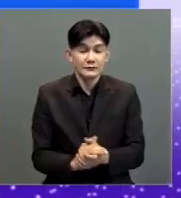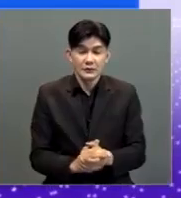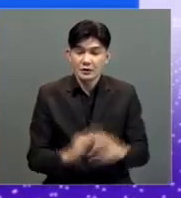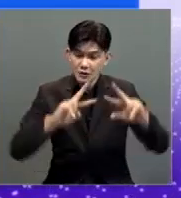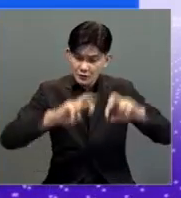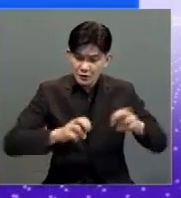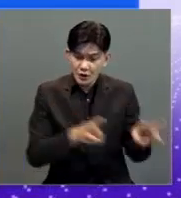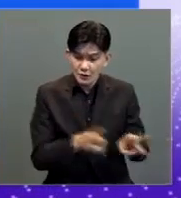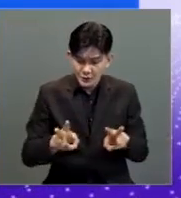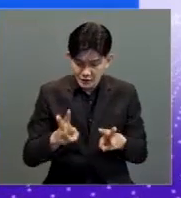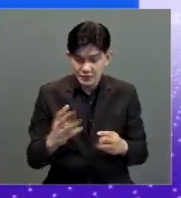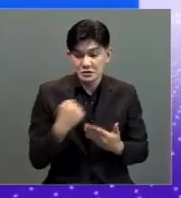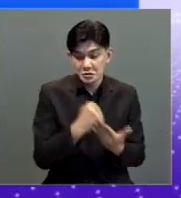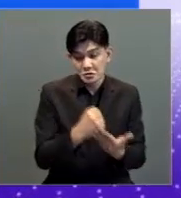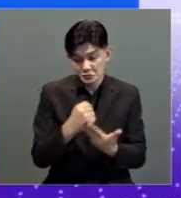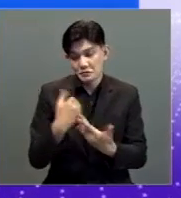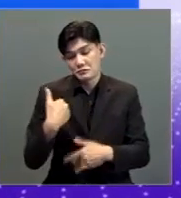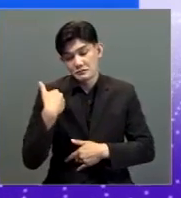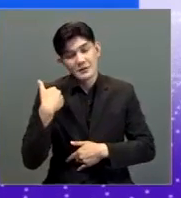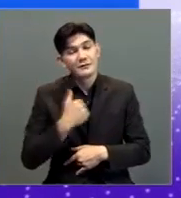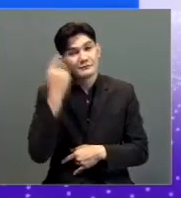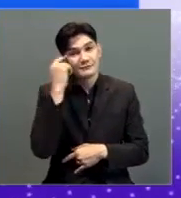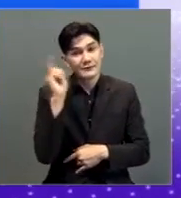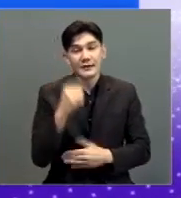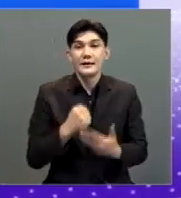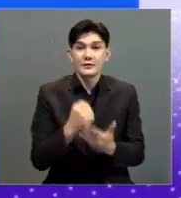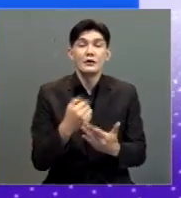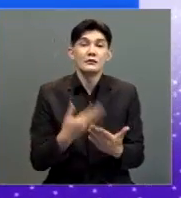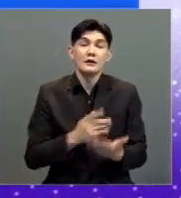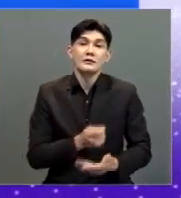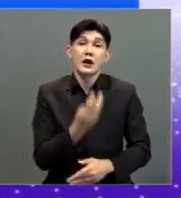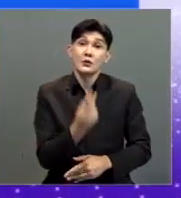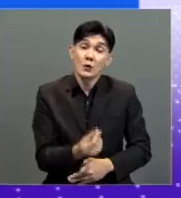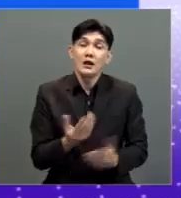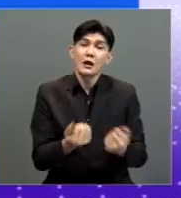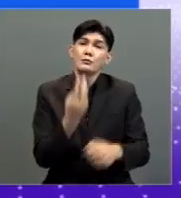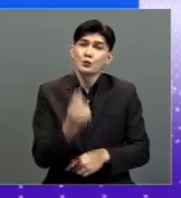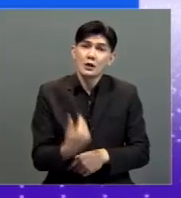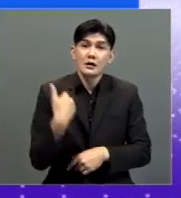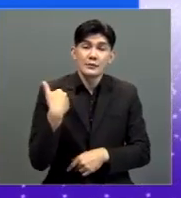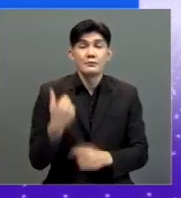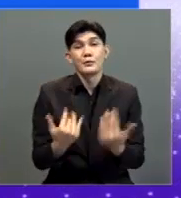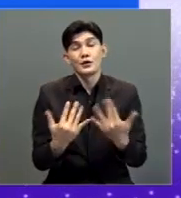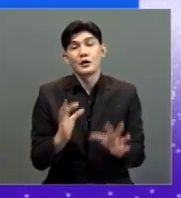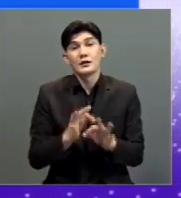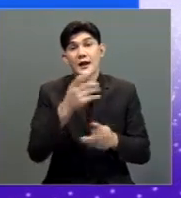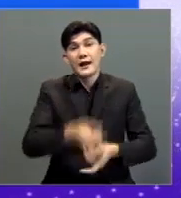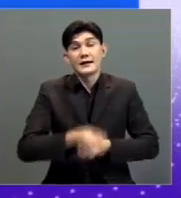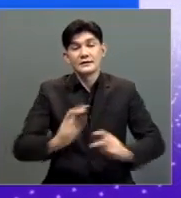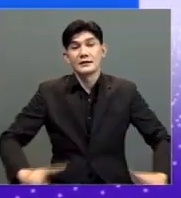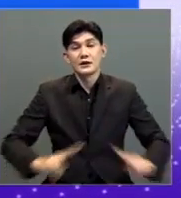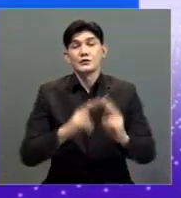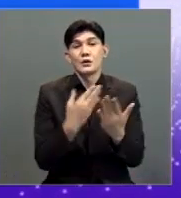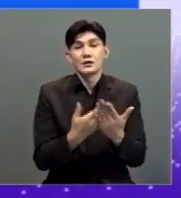พิจารณาแนวทางการให้ความช่วยเหลือก็จะดูว่าจะช่วยเหลือเท่าไหร่จะได้เงินเท่าไหร่เดี๋ยวรอธกส.กับรอทางกระทรวงการ